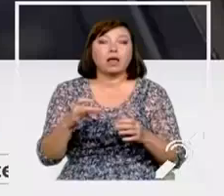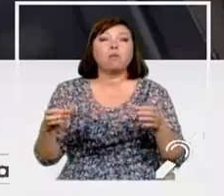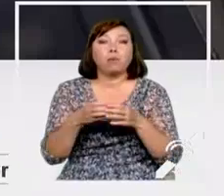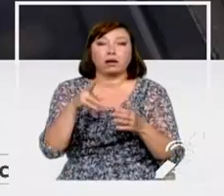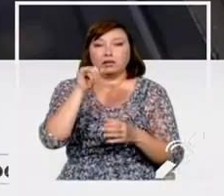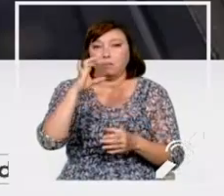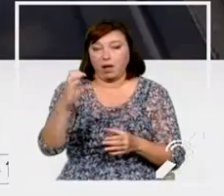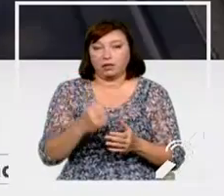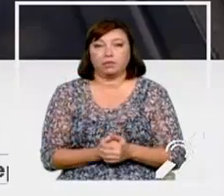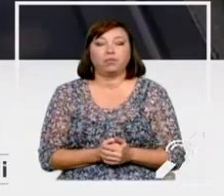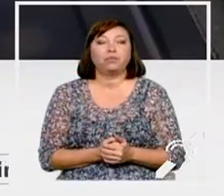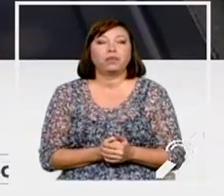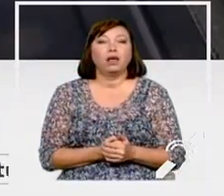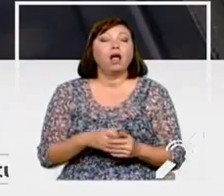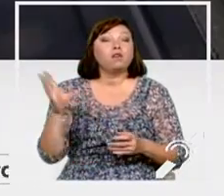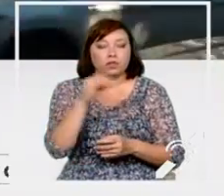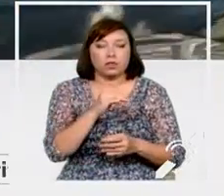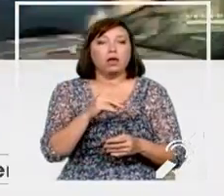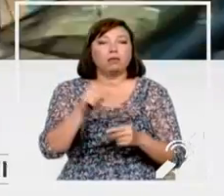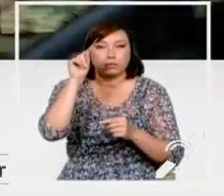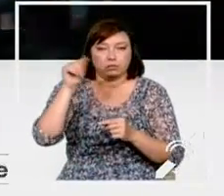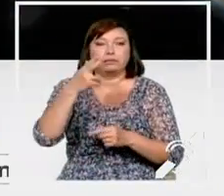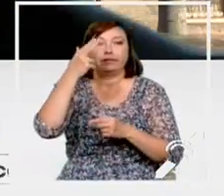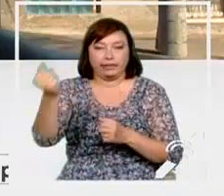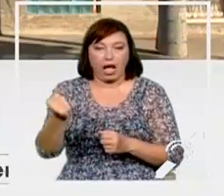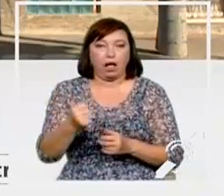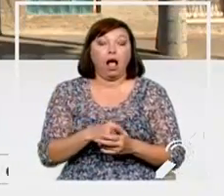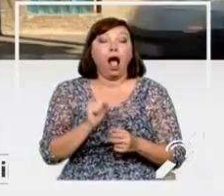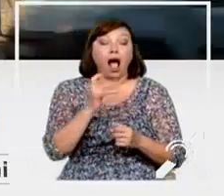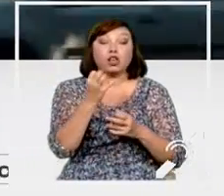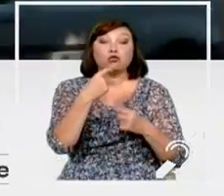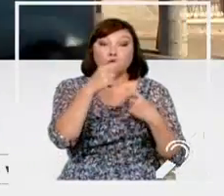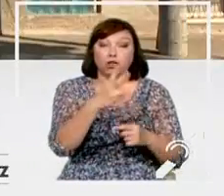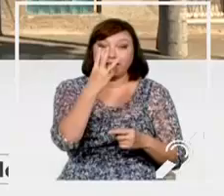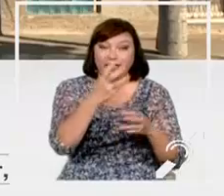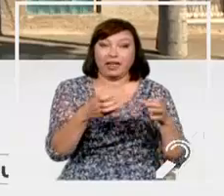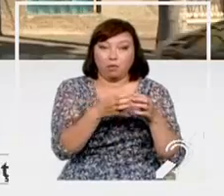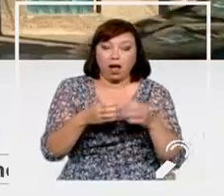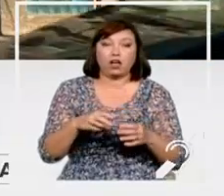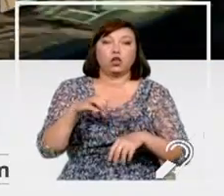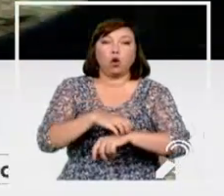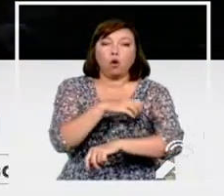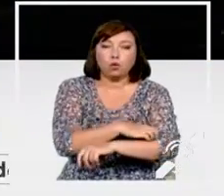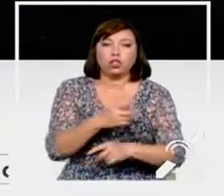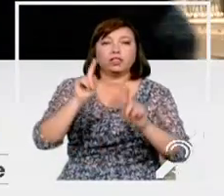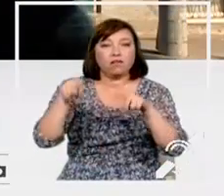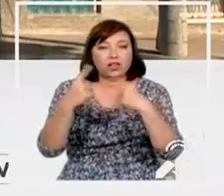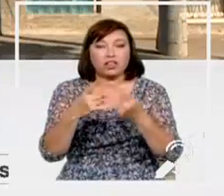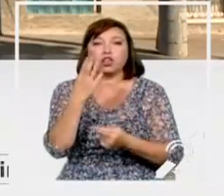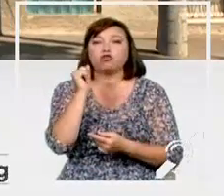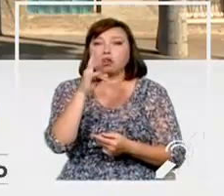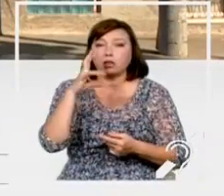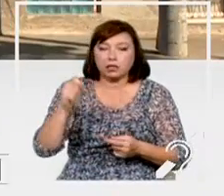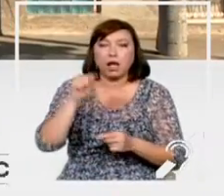acțiune și solidaritate toate au opțiunea Da anterior alte trei formațiuni Partidul comuniștilor renaștere și